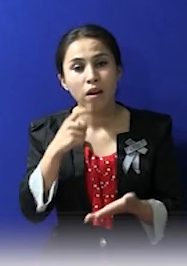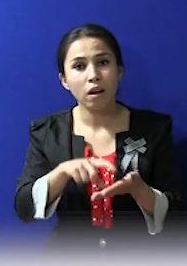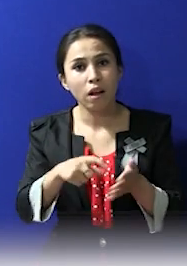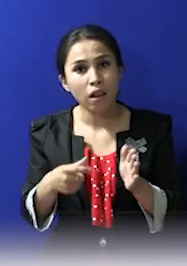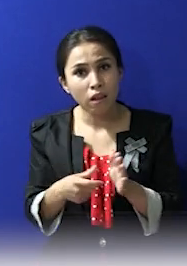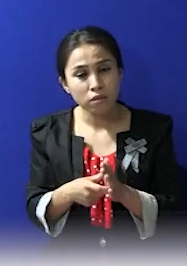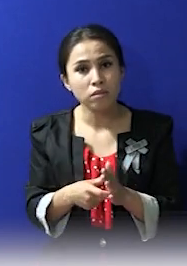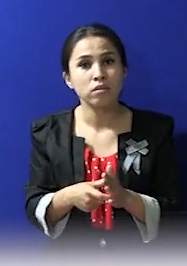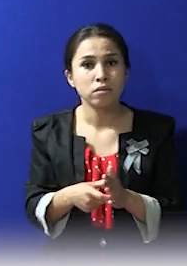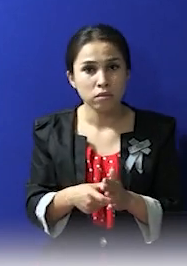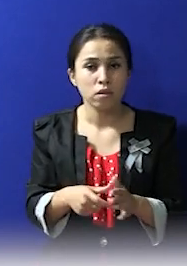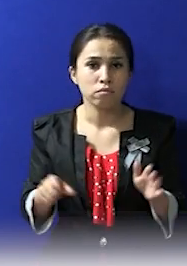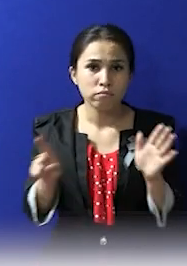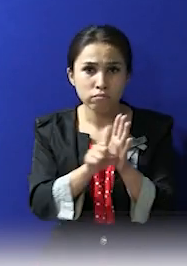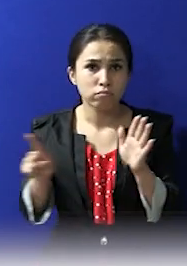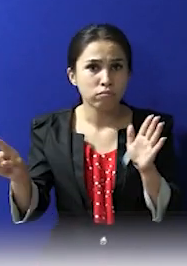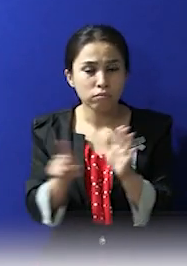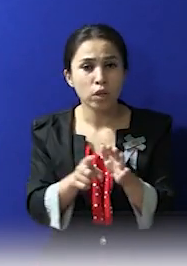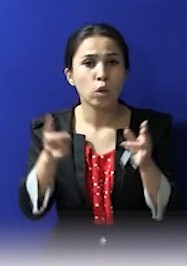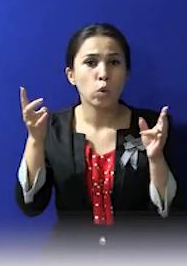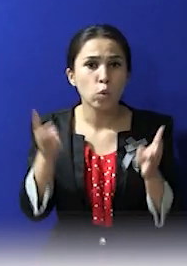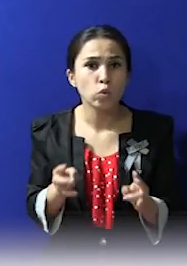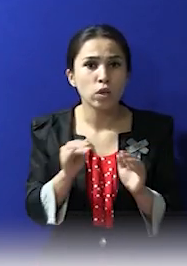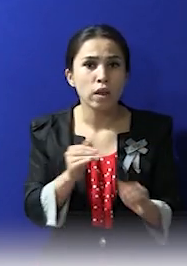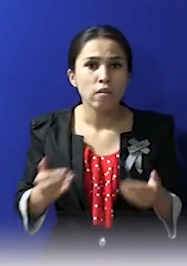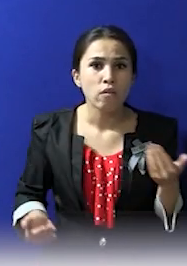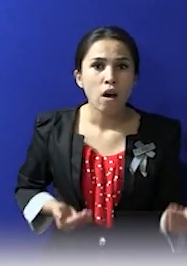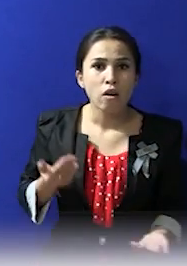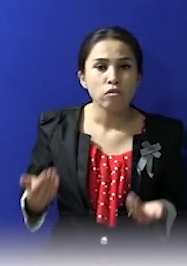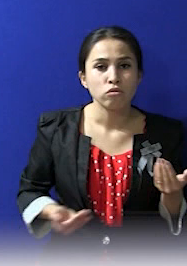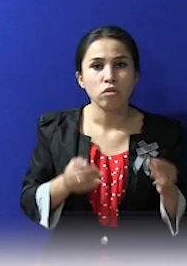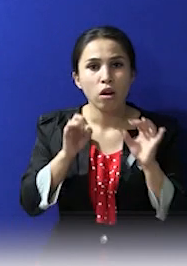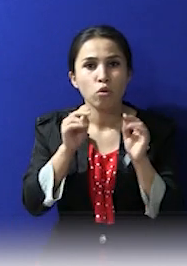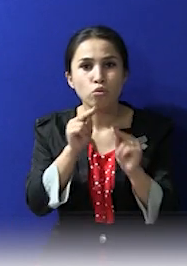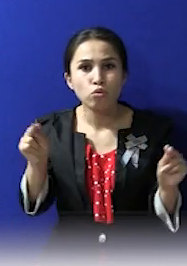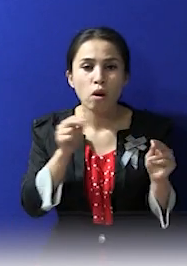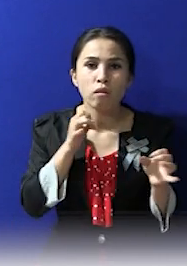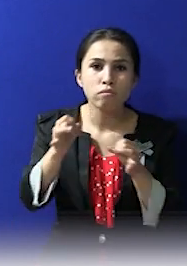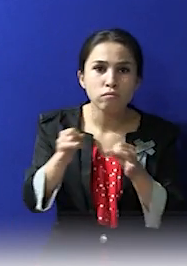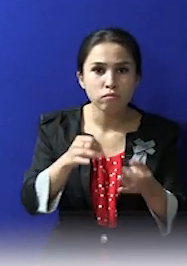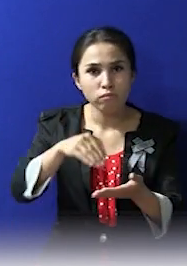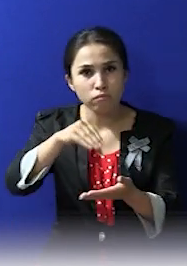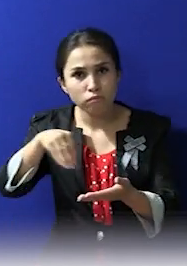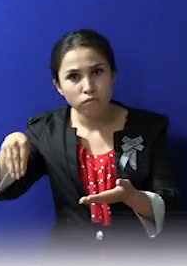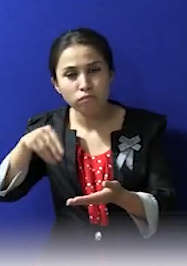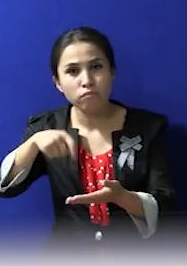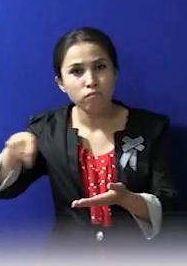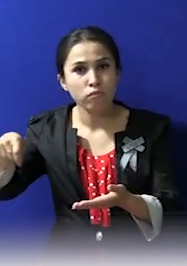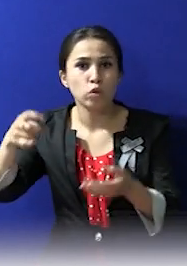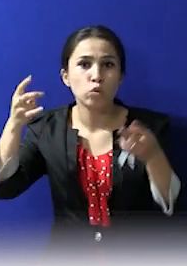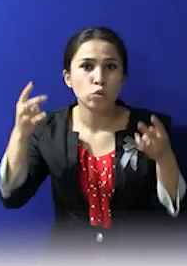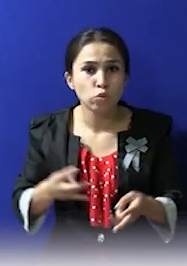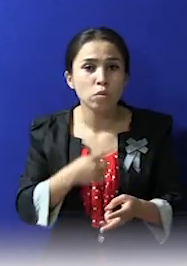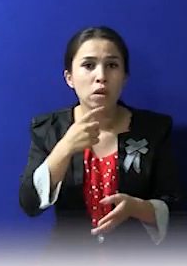оценил ее на уровне именно мусорного рейтинга, то есть никакого. Эффективность дальнейших действий